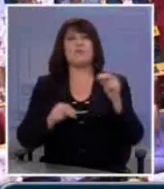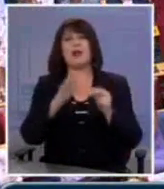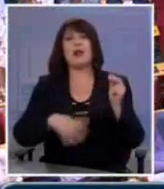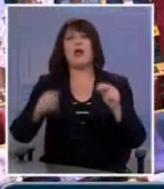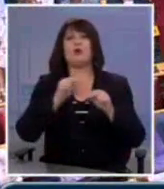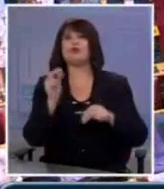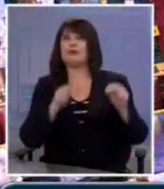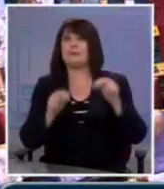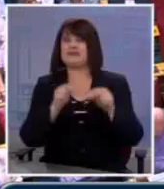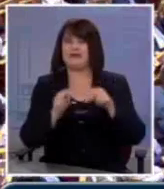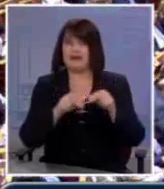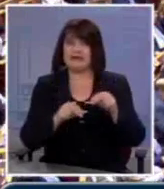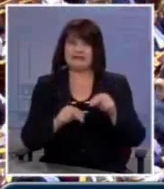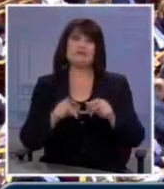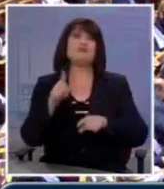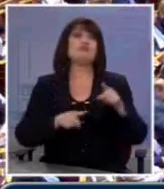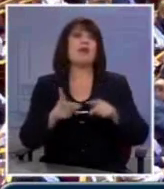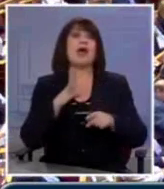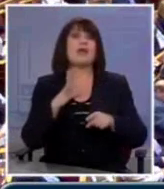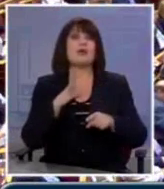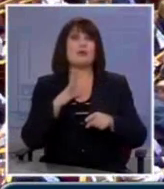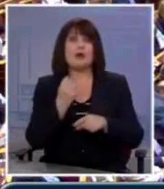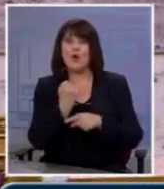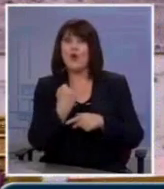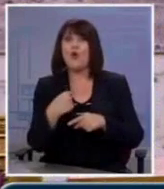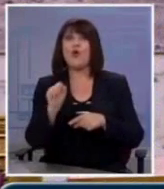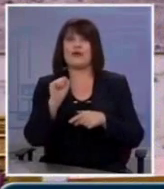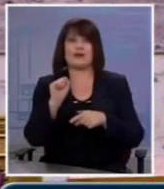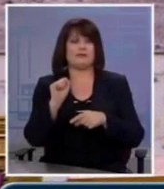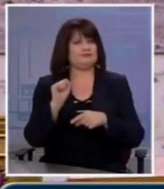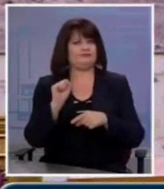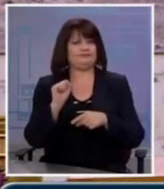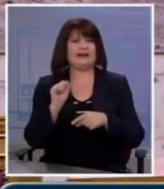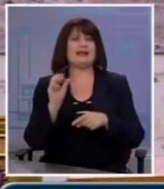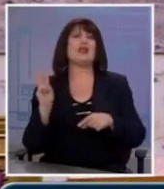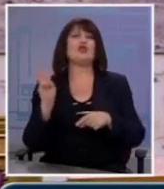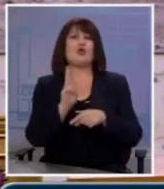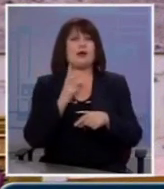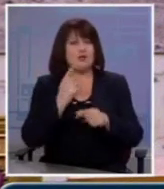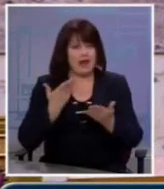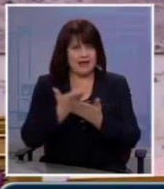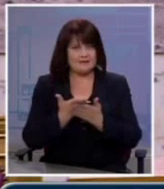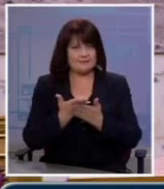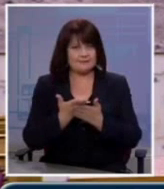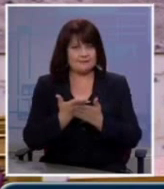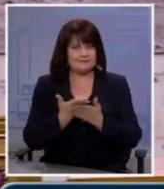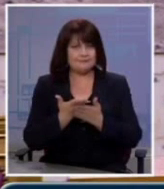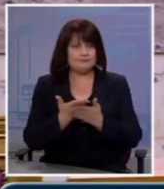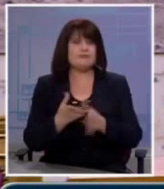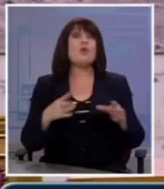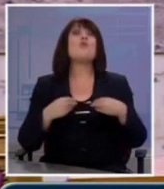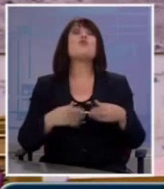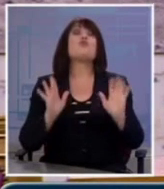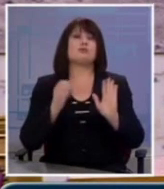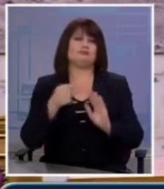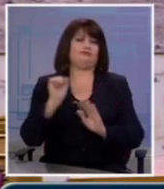δημοψηφίσματος, όσοι πολίτες απορρίπτουν την πρόταση των τριών θεσμών, ψηφίζουν «Δεν